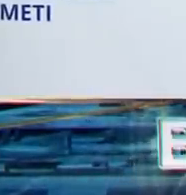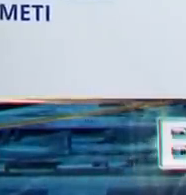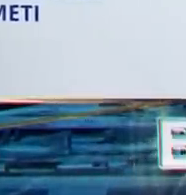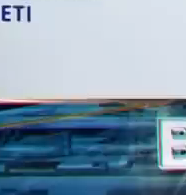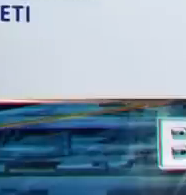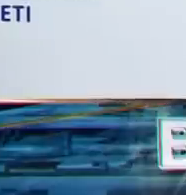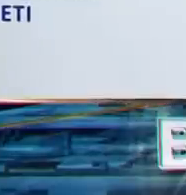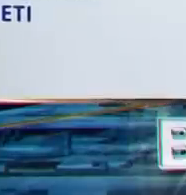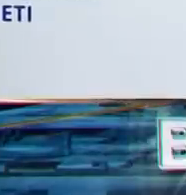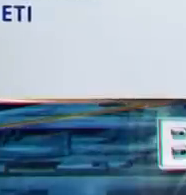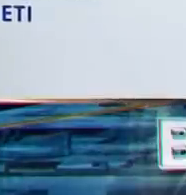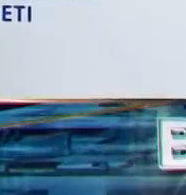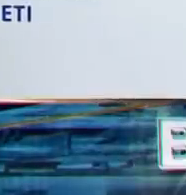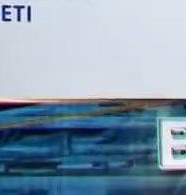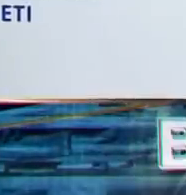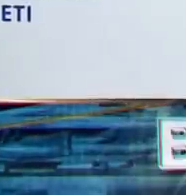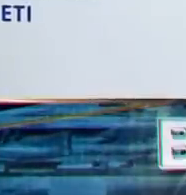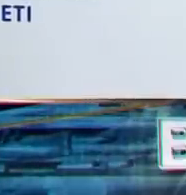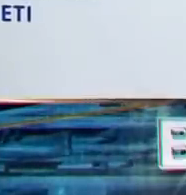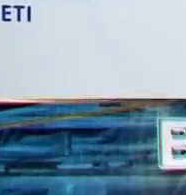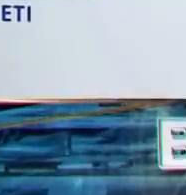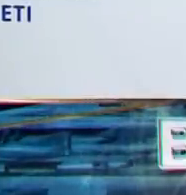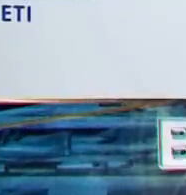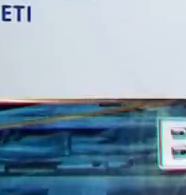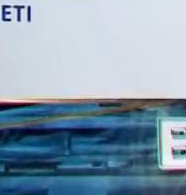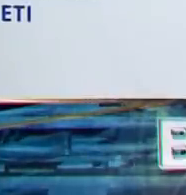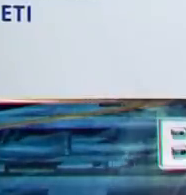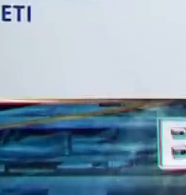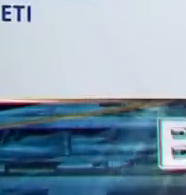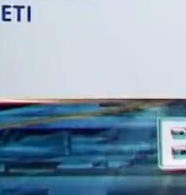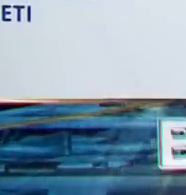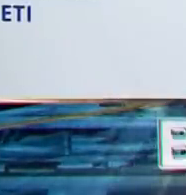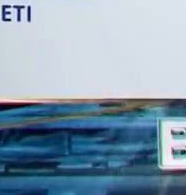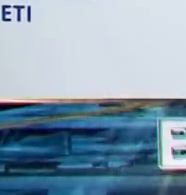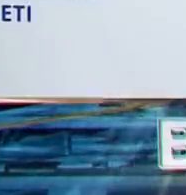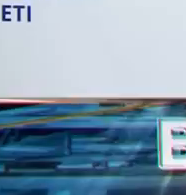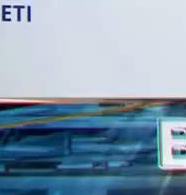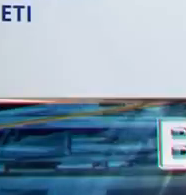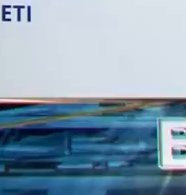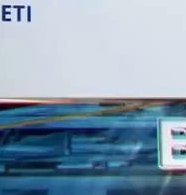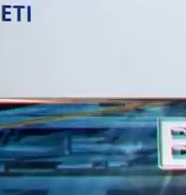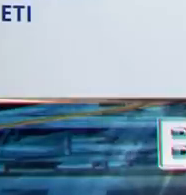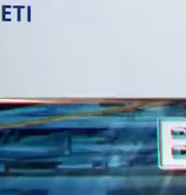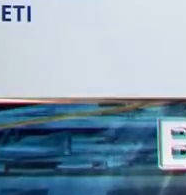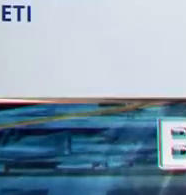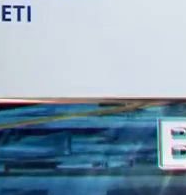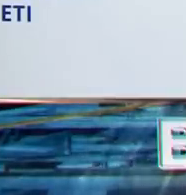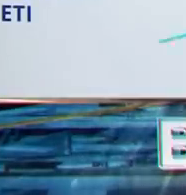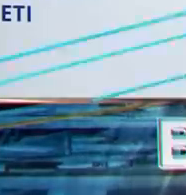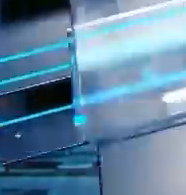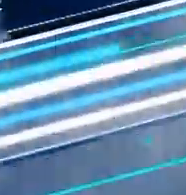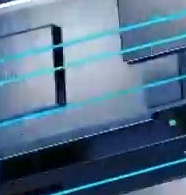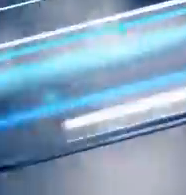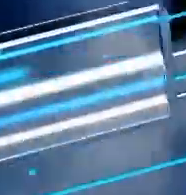жаңағы тапқан резюмесін алып жұмыс жасаған адамдарды жұмысқа орналастырады.